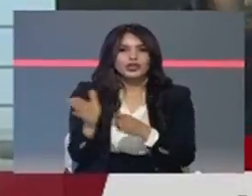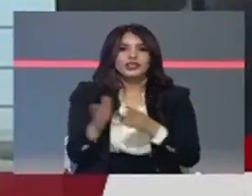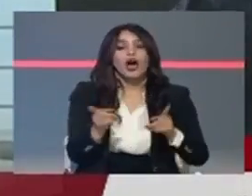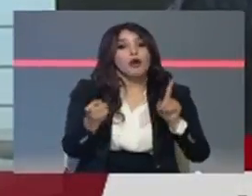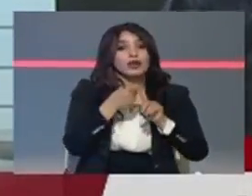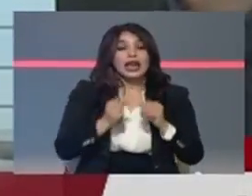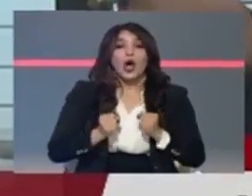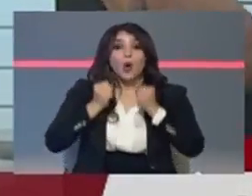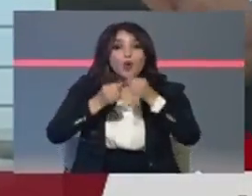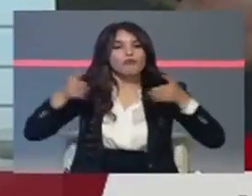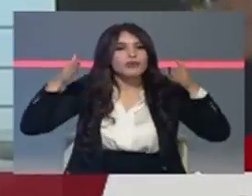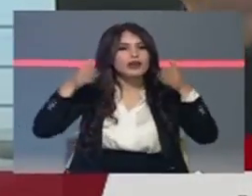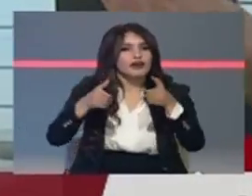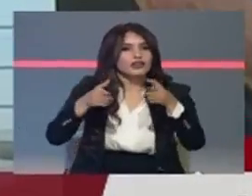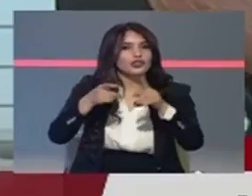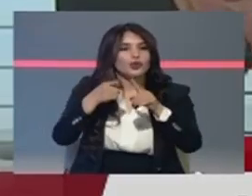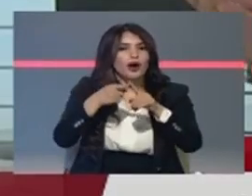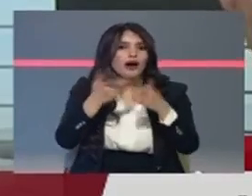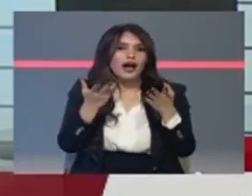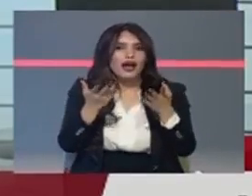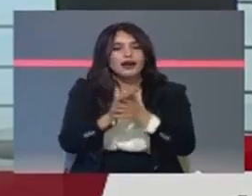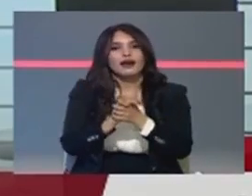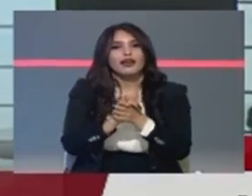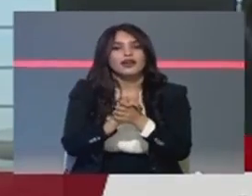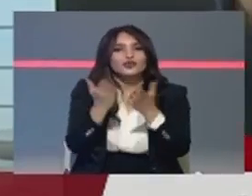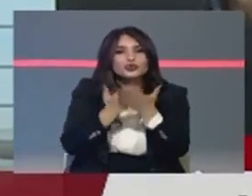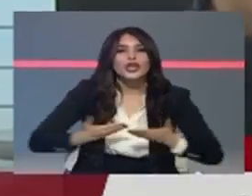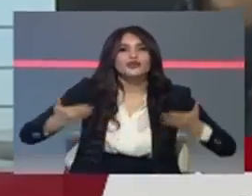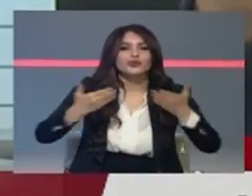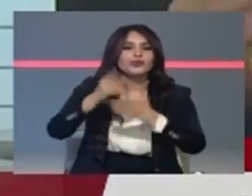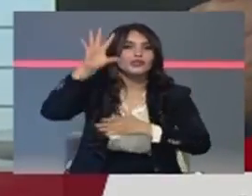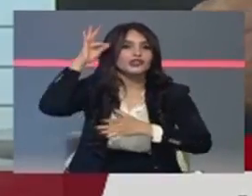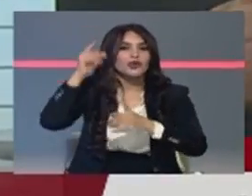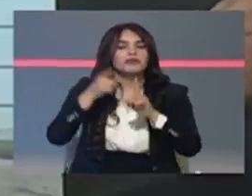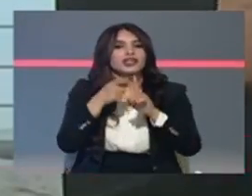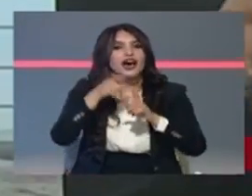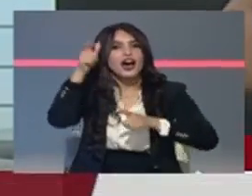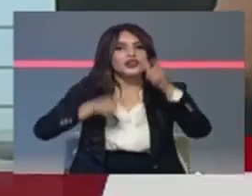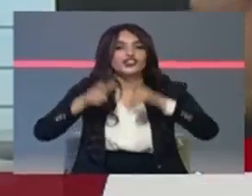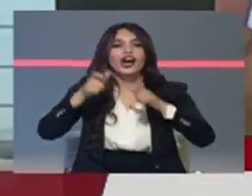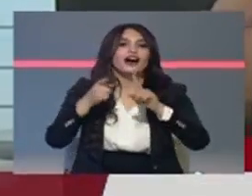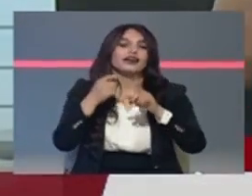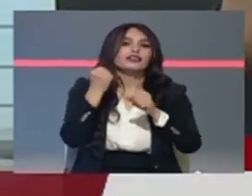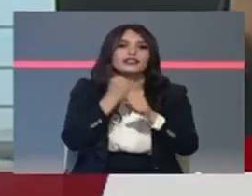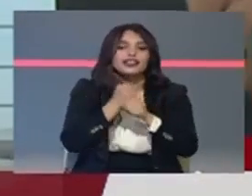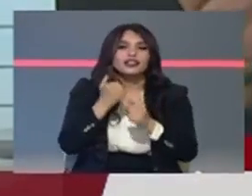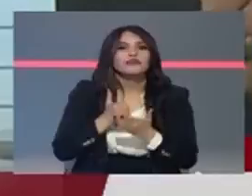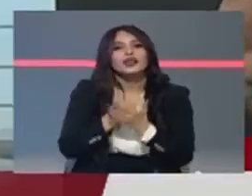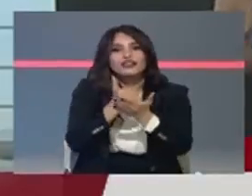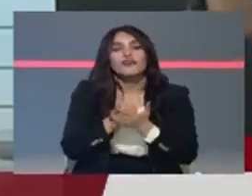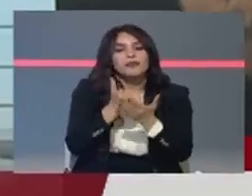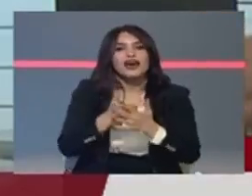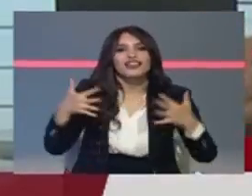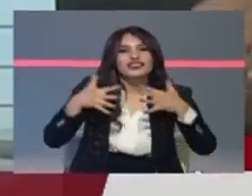على المظاهر الموجودة توا في بلادنا متاع ناس قاعدة تضحي برويحة، ناس قاعدة تتعاون، فما